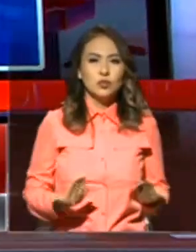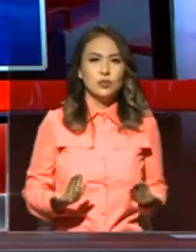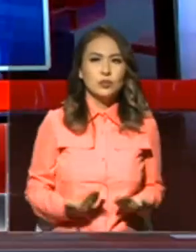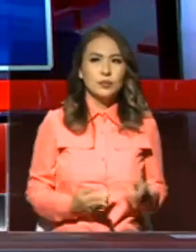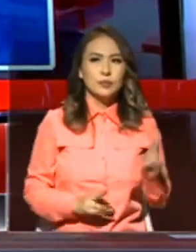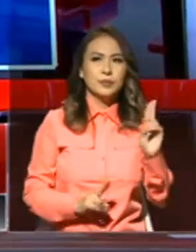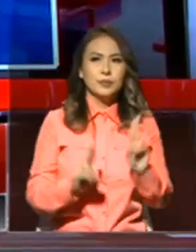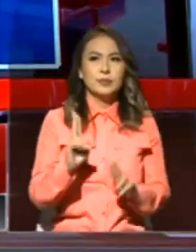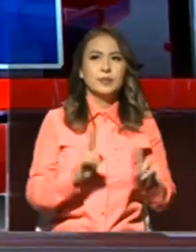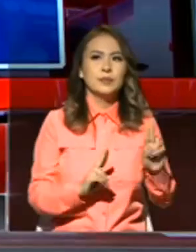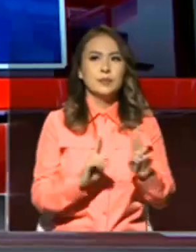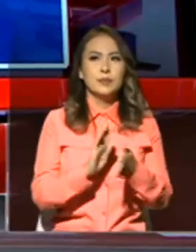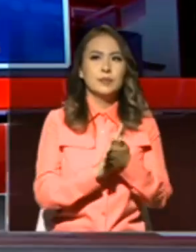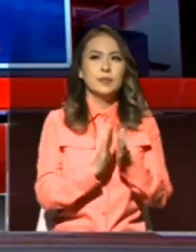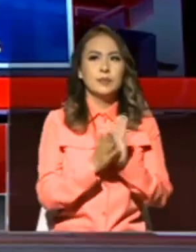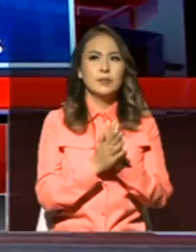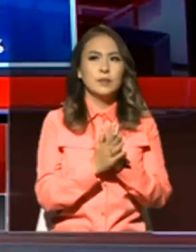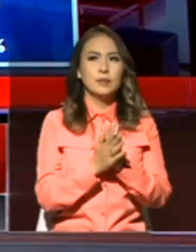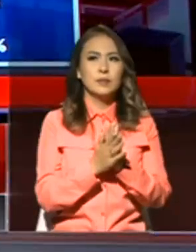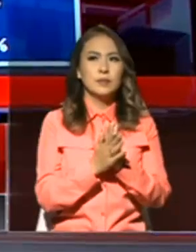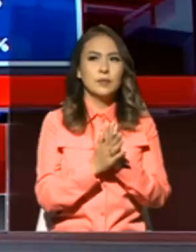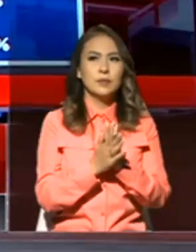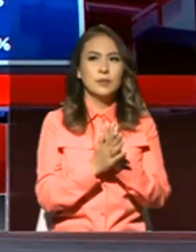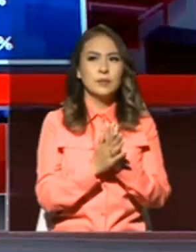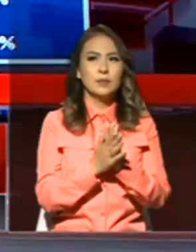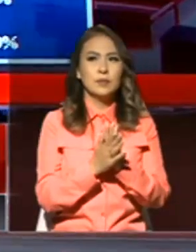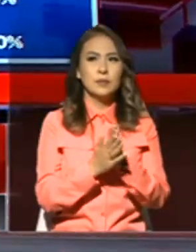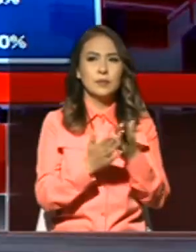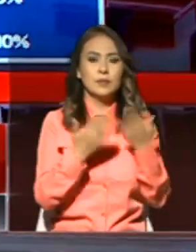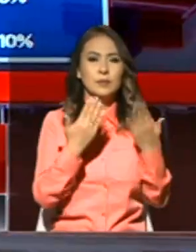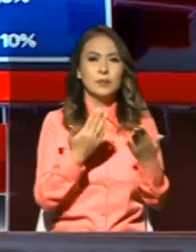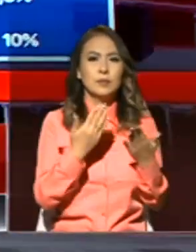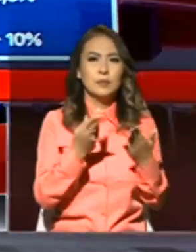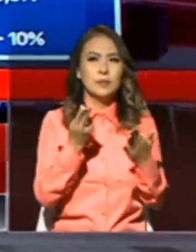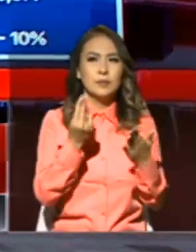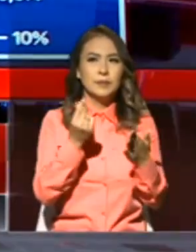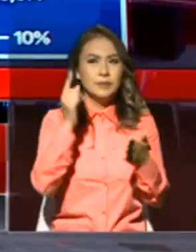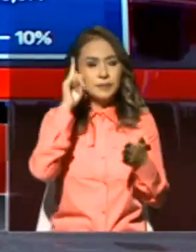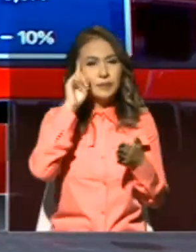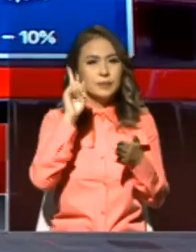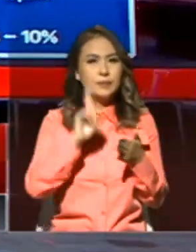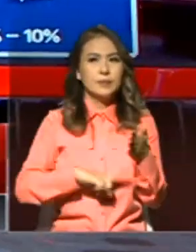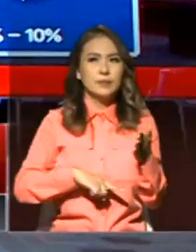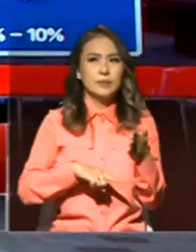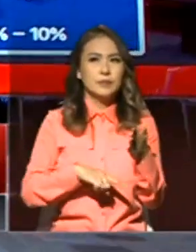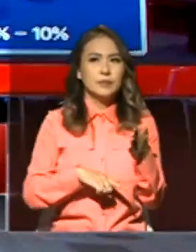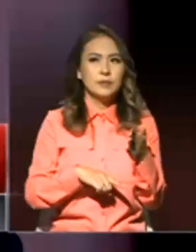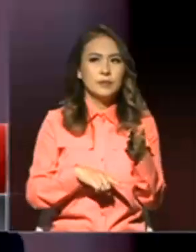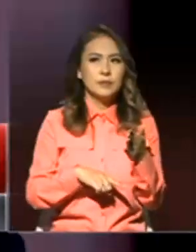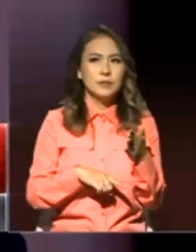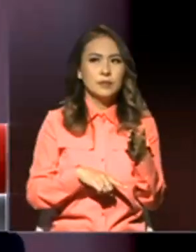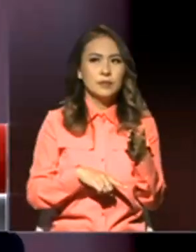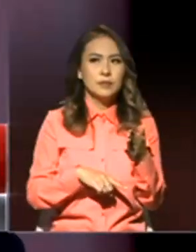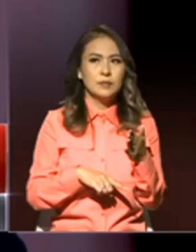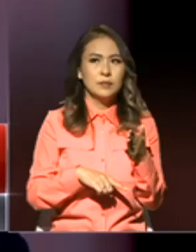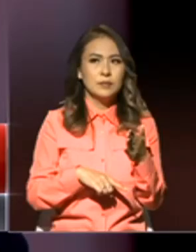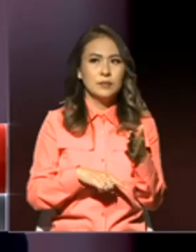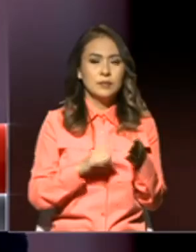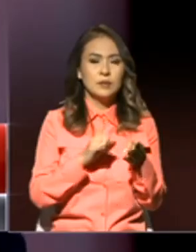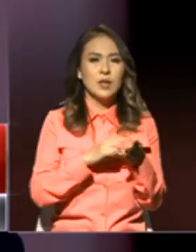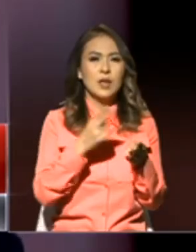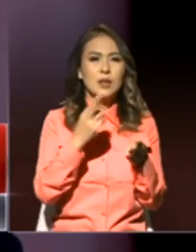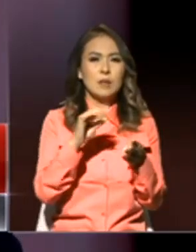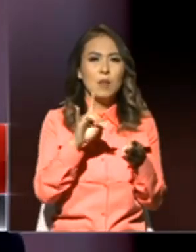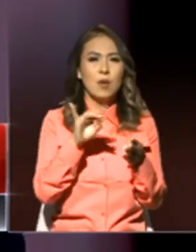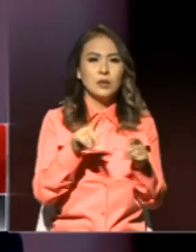жүйесінің негізі. Бағалау көрсеткіші деген яғни сол жүйеге ақша сеніп жаңағы негізі 3 шарты бар ғой. Бірінші депозит ашу